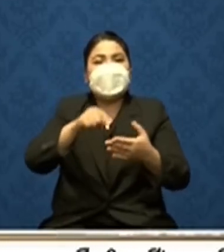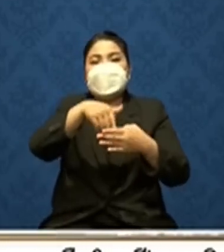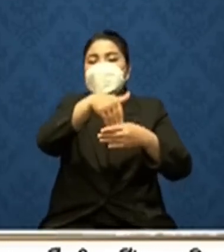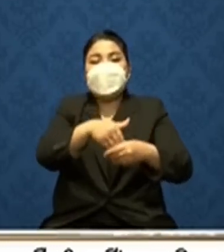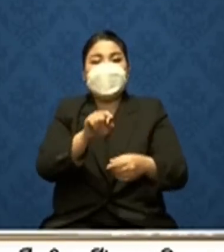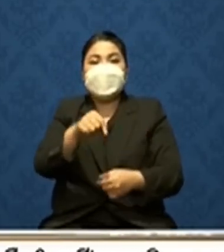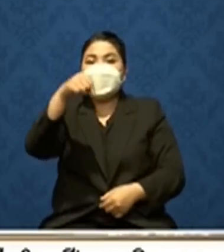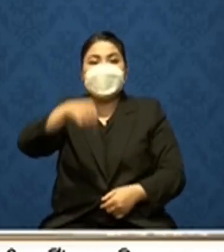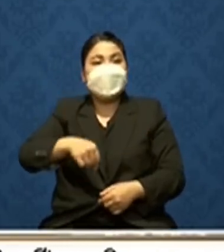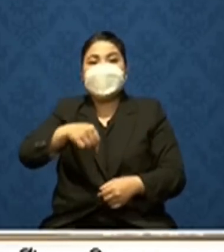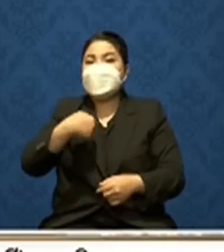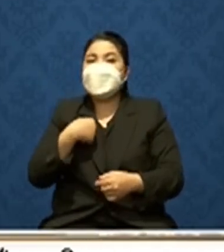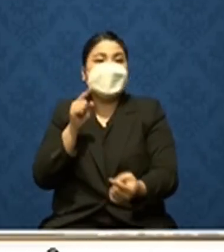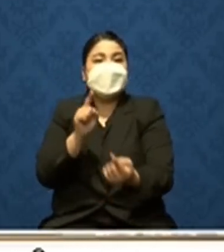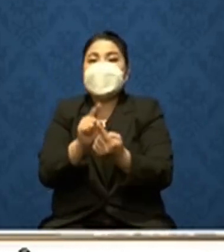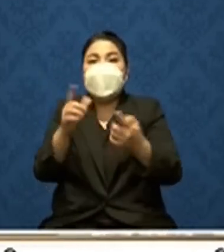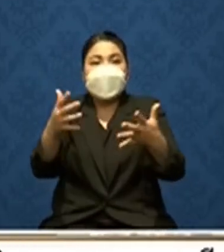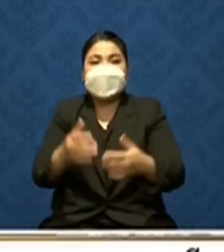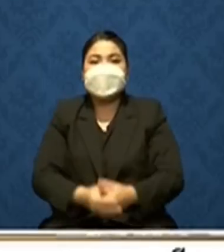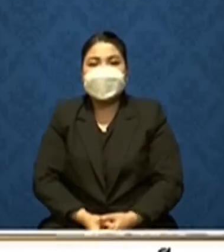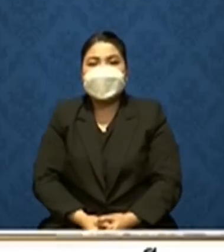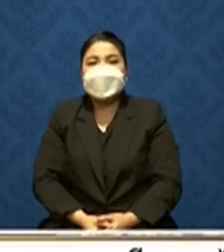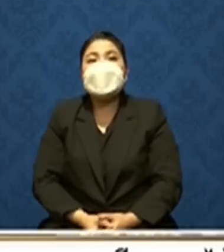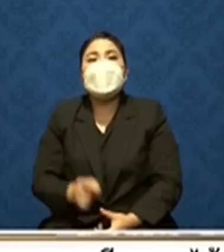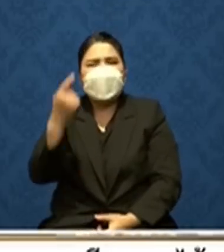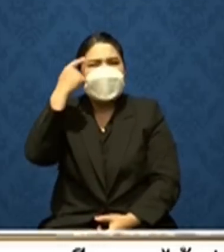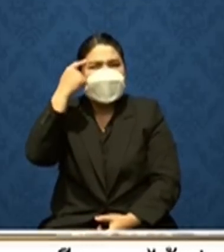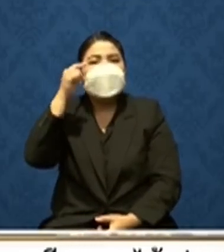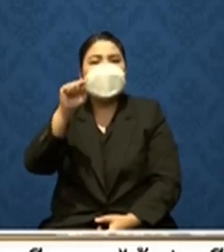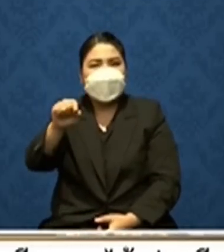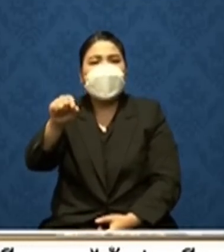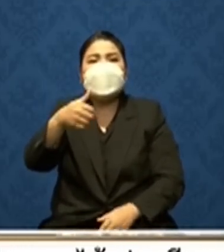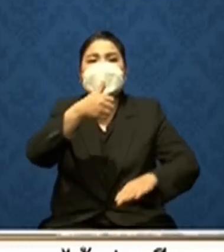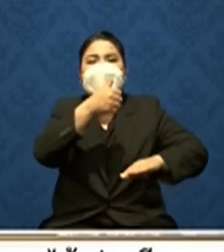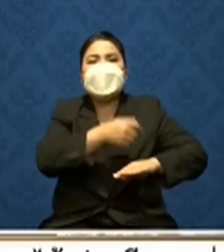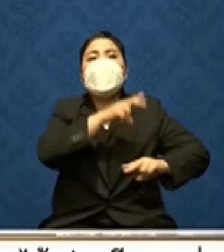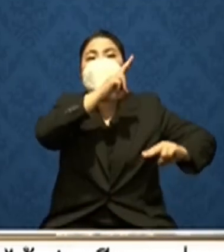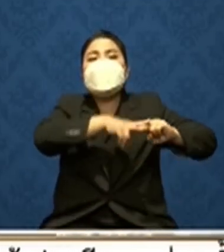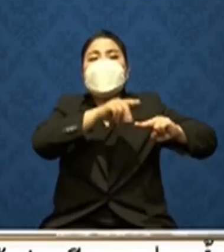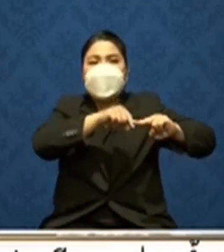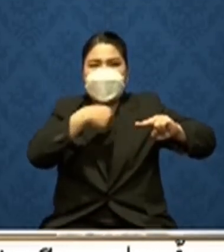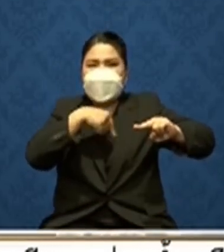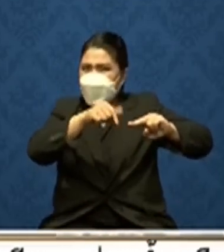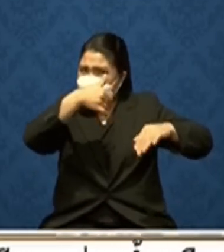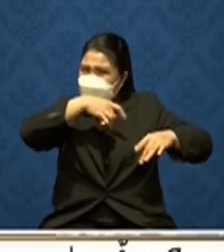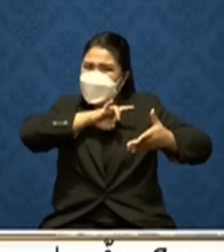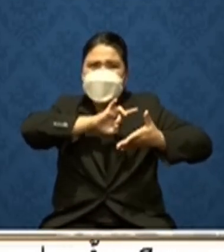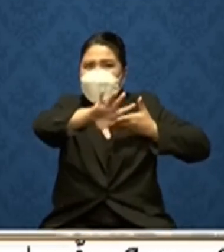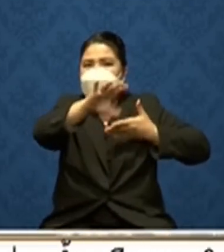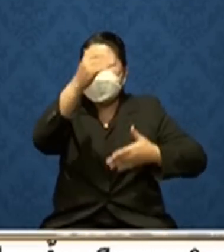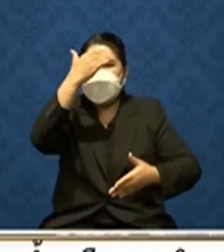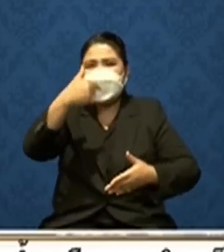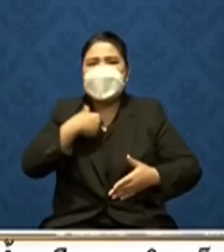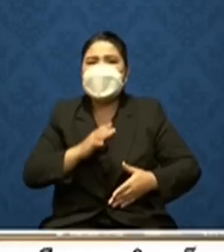นี้พบกับผมก็หวังว่าคนที่นั่งอยู่บนบัลลังก์เล่นควรจะไปจากสภาอย่างนี้เพราะท่านไม่เคยให้เกียรติกัน